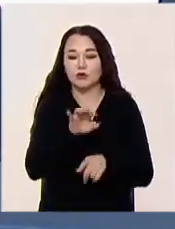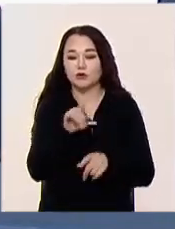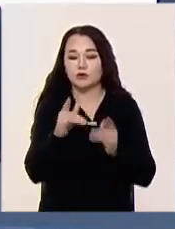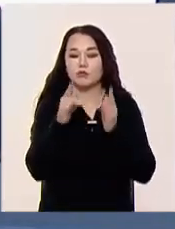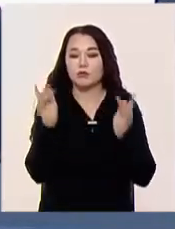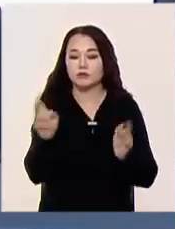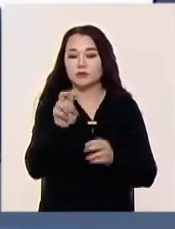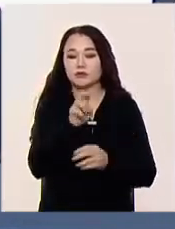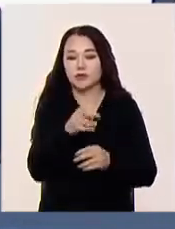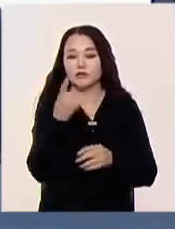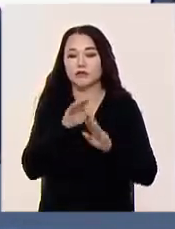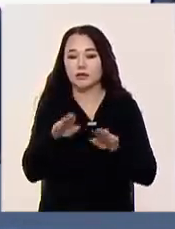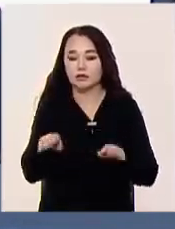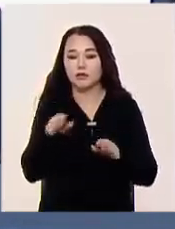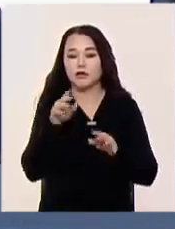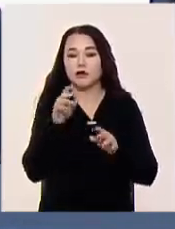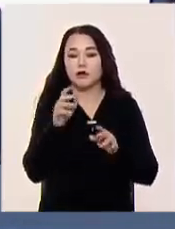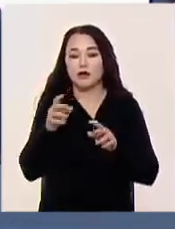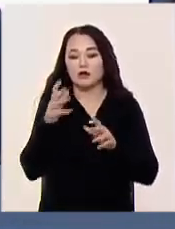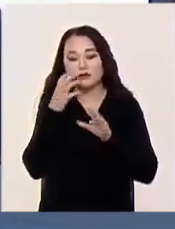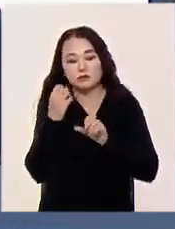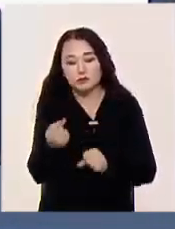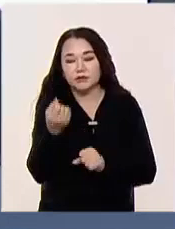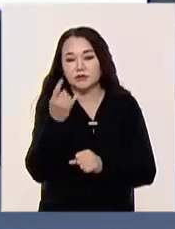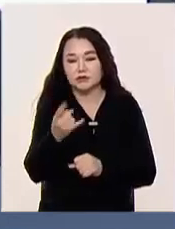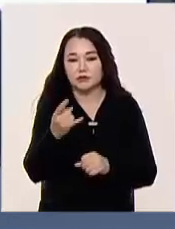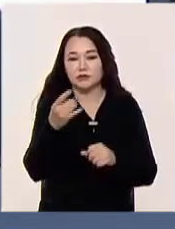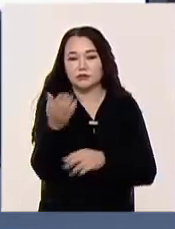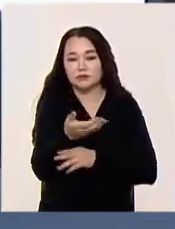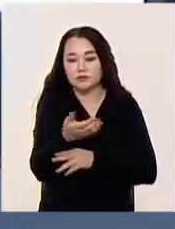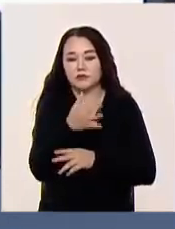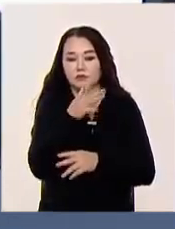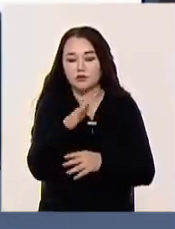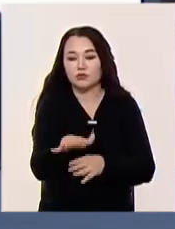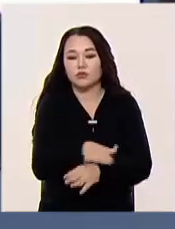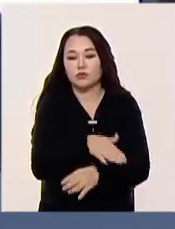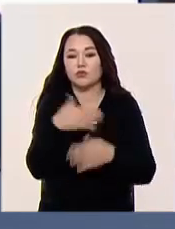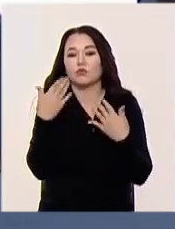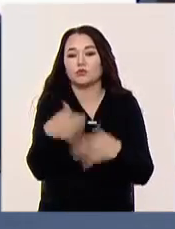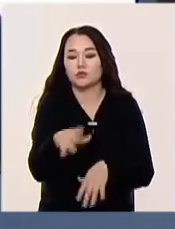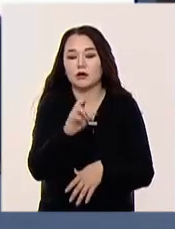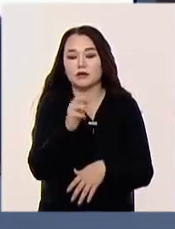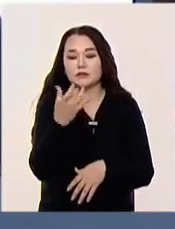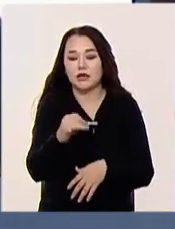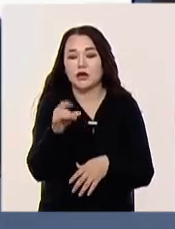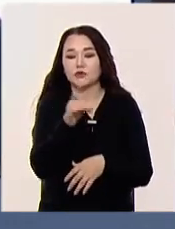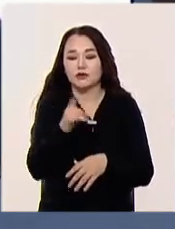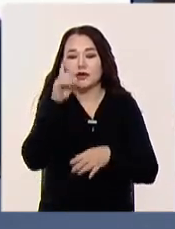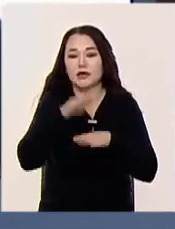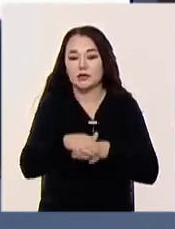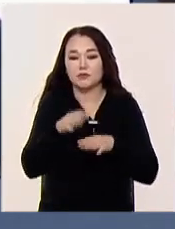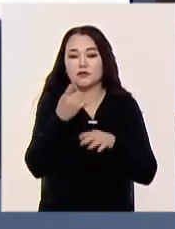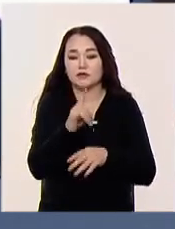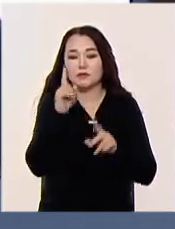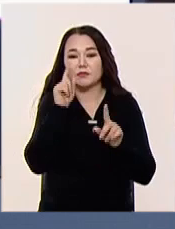жағалап, балаларын елдің аяғының астына ұйықтатып, қайыр тілеп жүргеніне аз уақыт болған жоқ. Тек Қарасай аудандық әкімдігі, бала құқығын